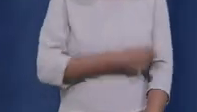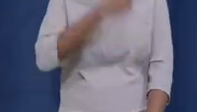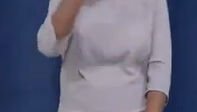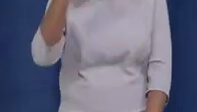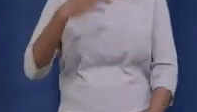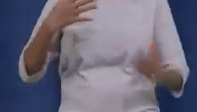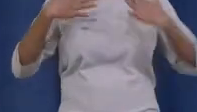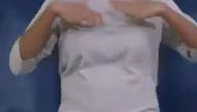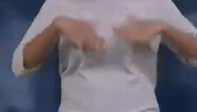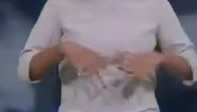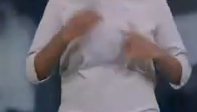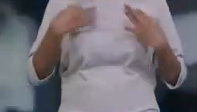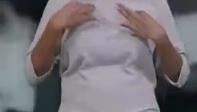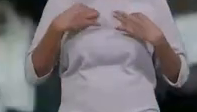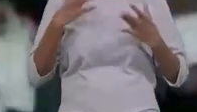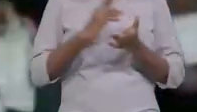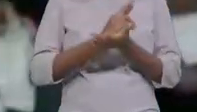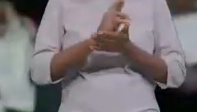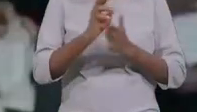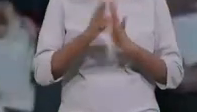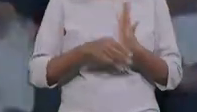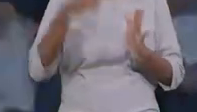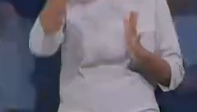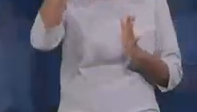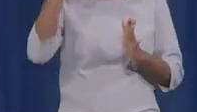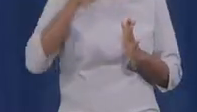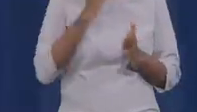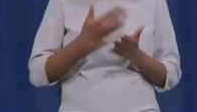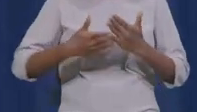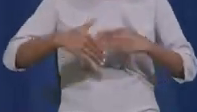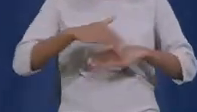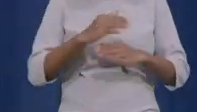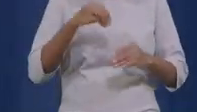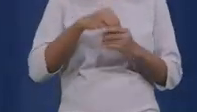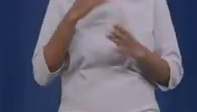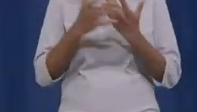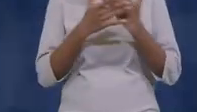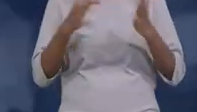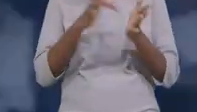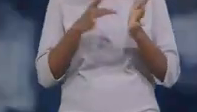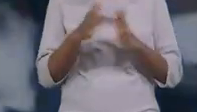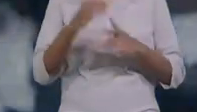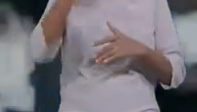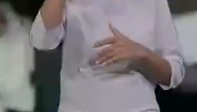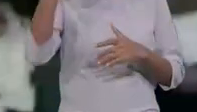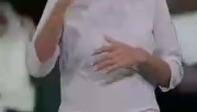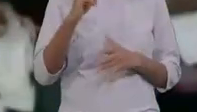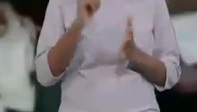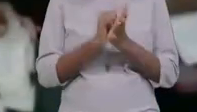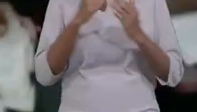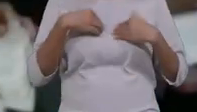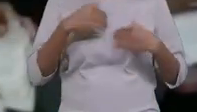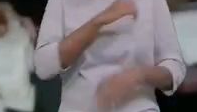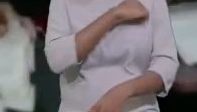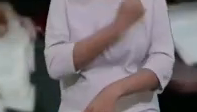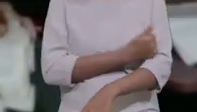tu portes la robe de justice, parce que tu as couvert par le sang de Jésus, parce que